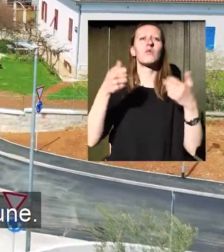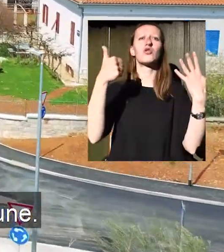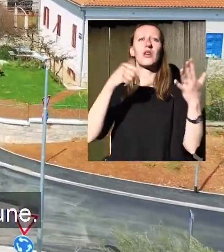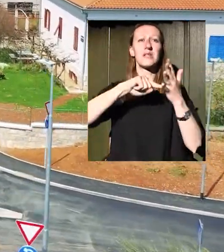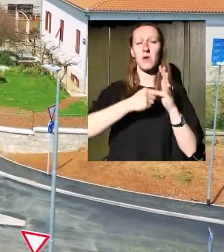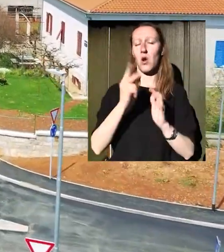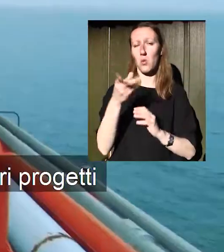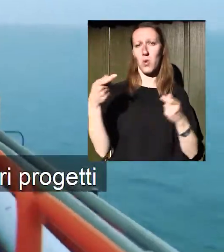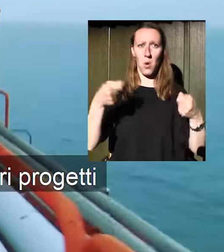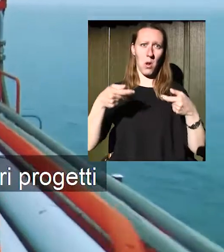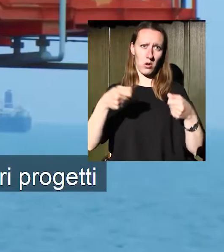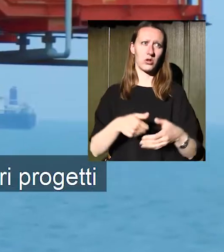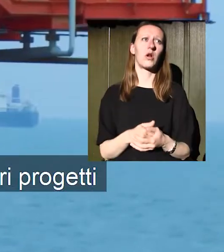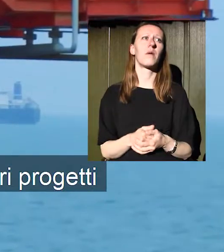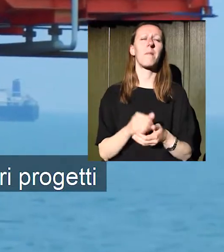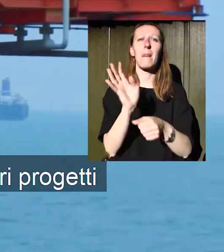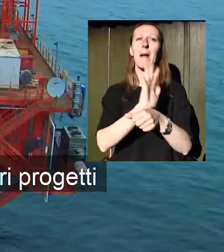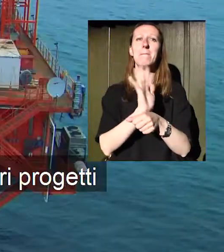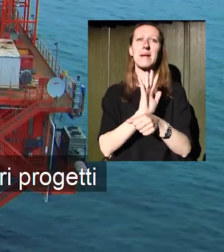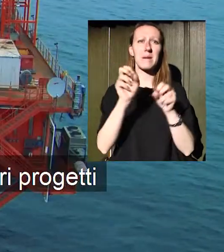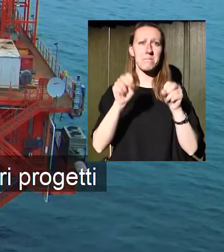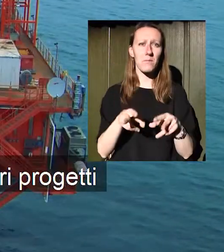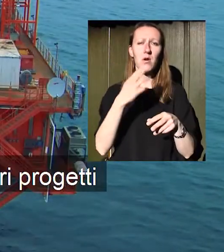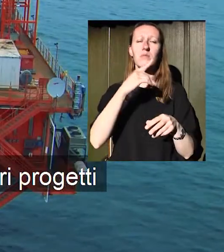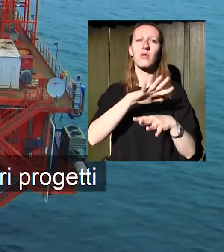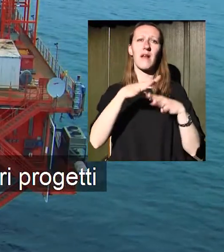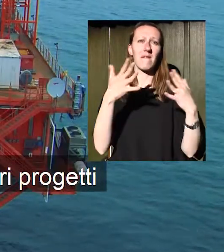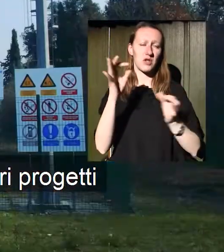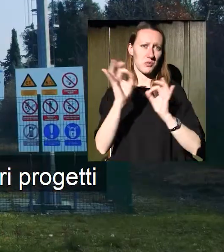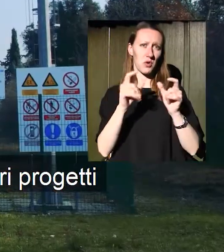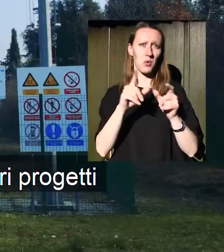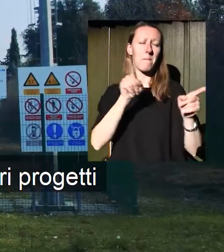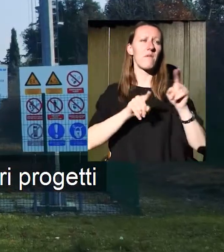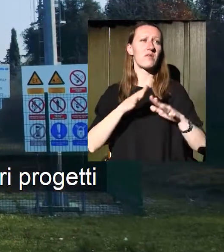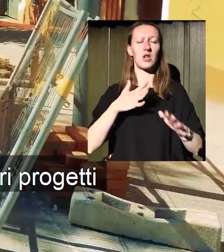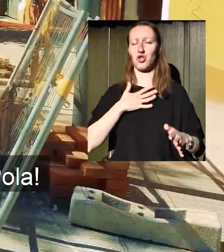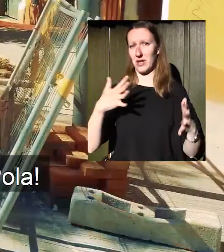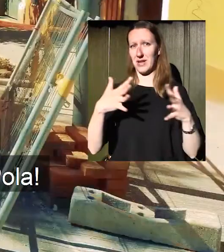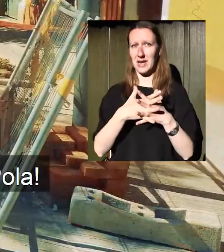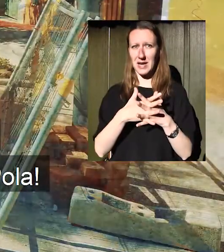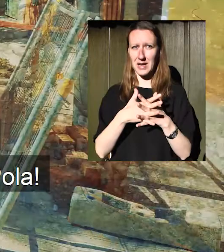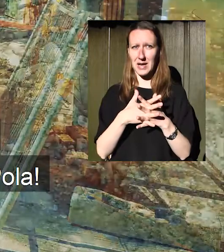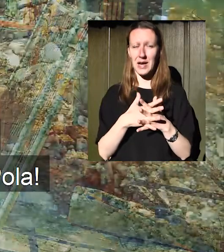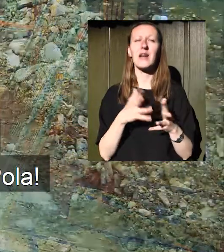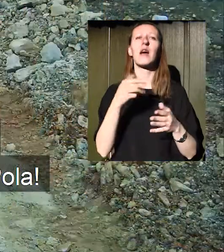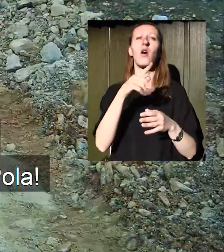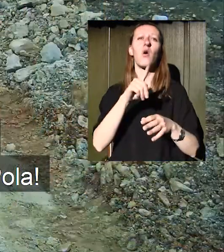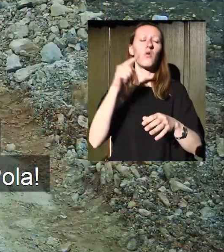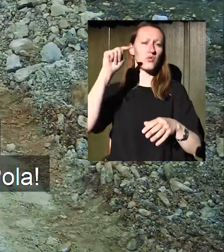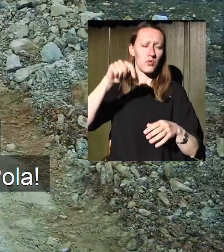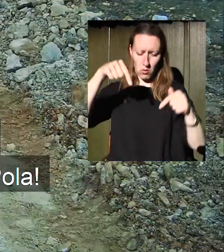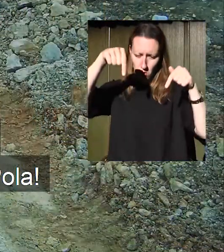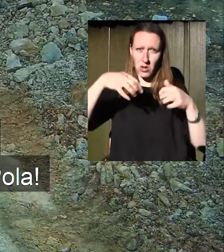milijuna kuna. Plinofikacija Pule među najvećim je projektima u povijesti našeg grada. Iako duboko ispod